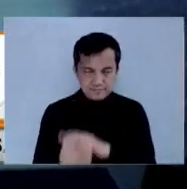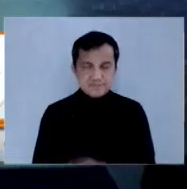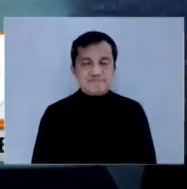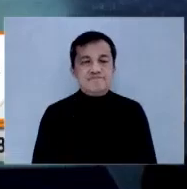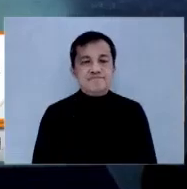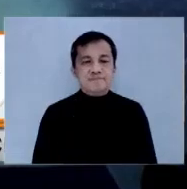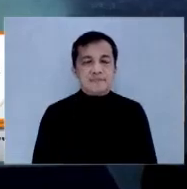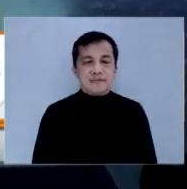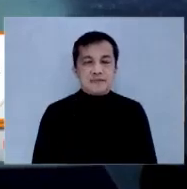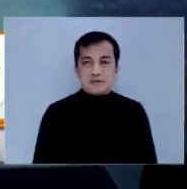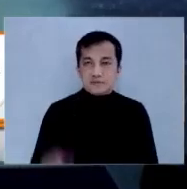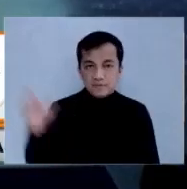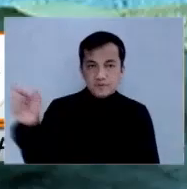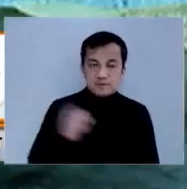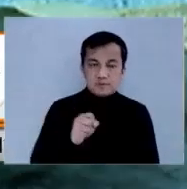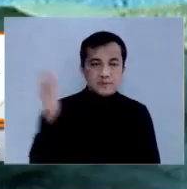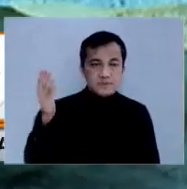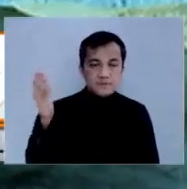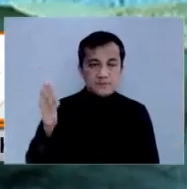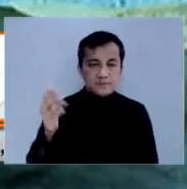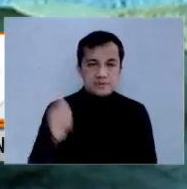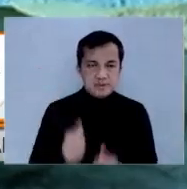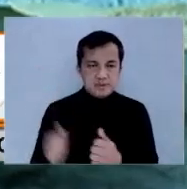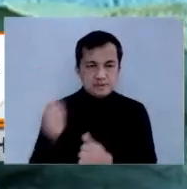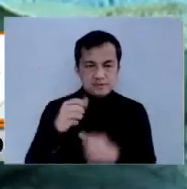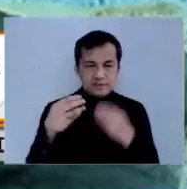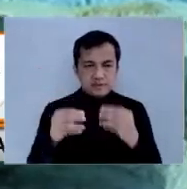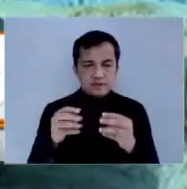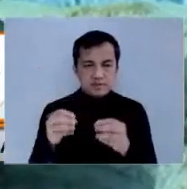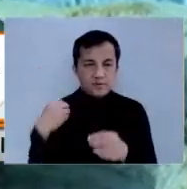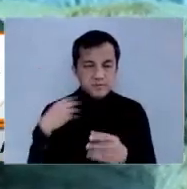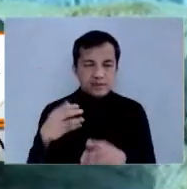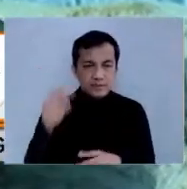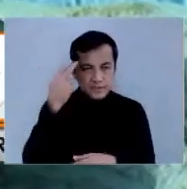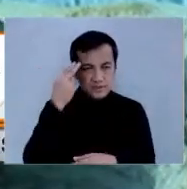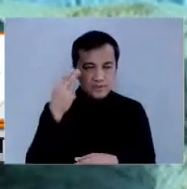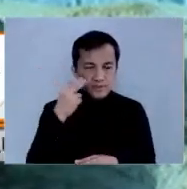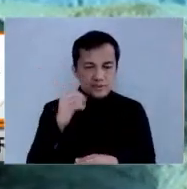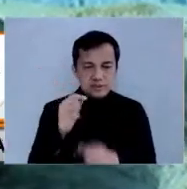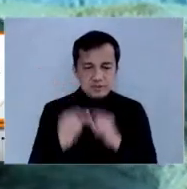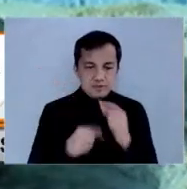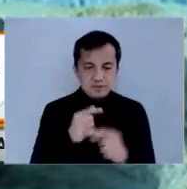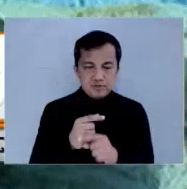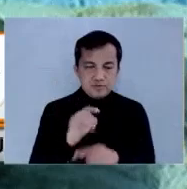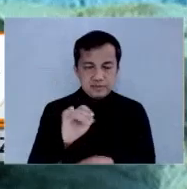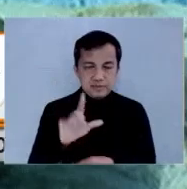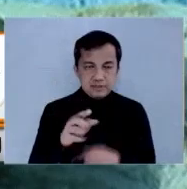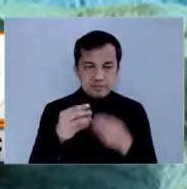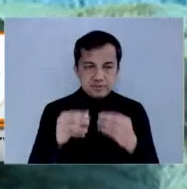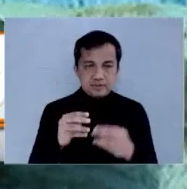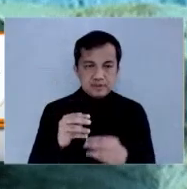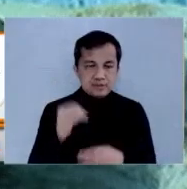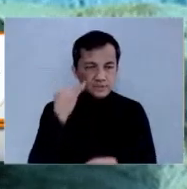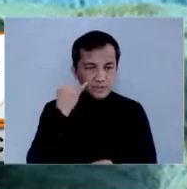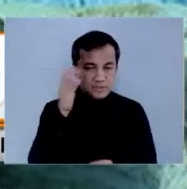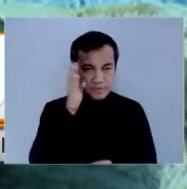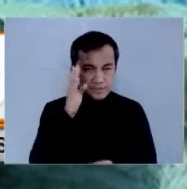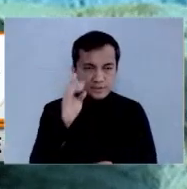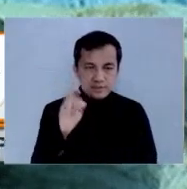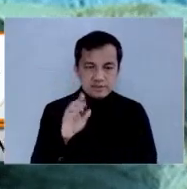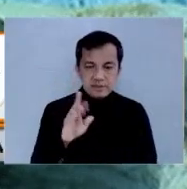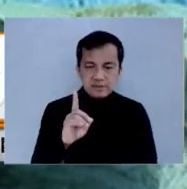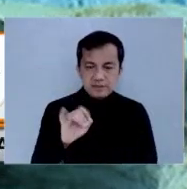naging tagapagsalita ay ang Chief Marketing Officer at Head ng Global Digital Marketing ng Jollibee Group na si David